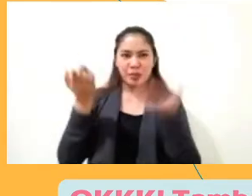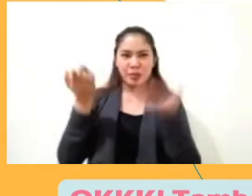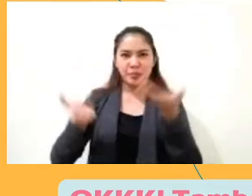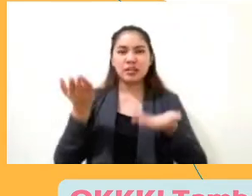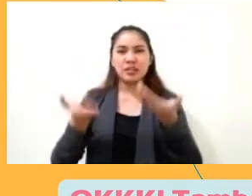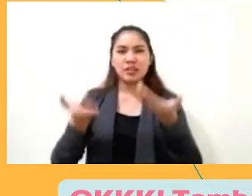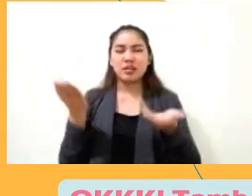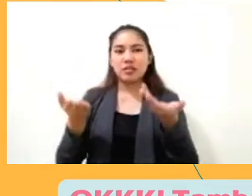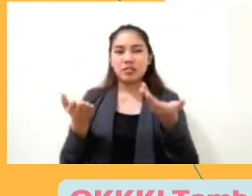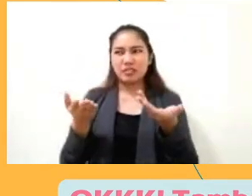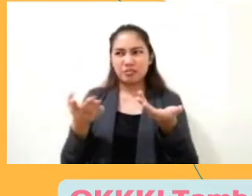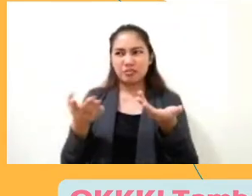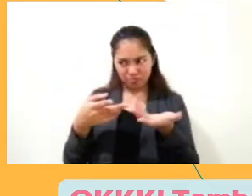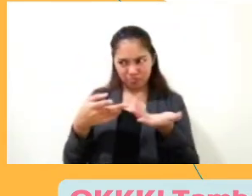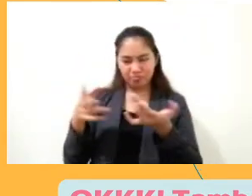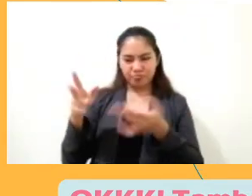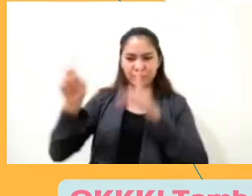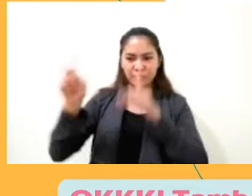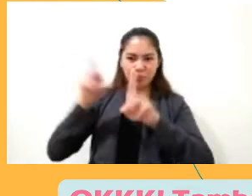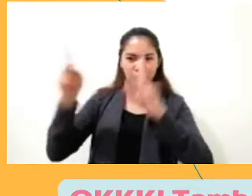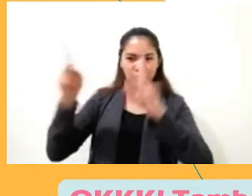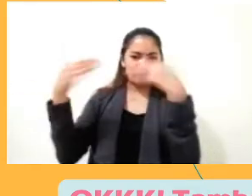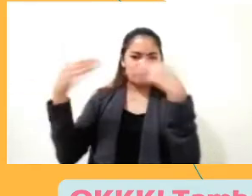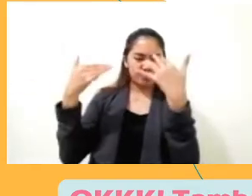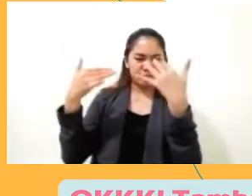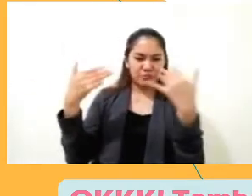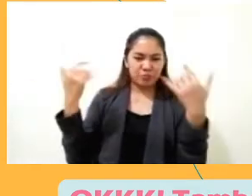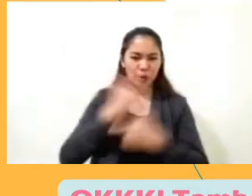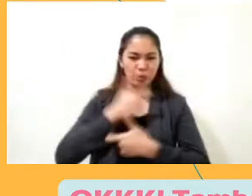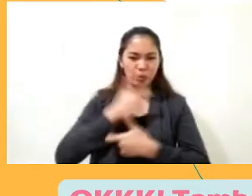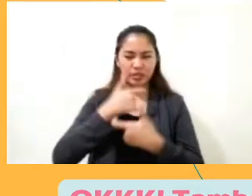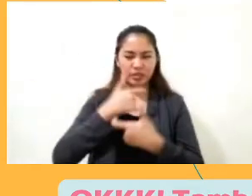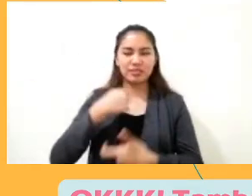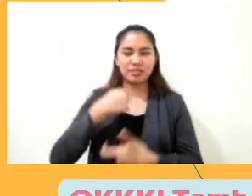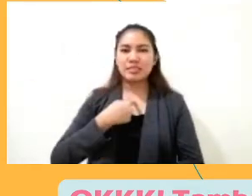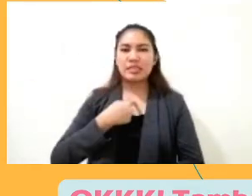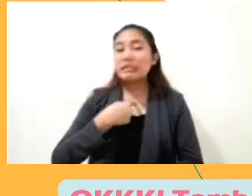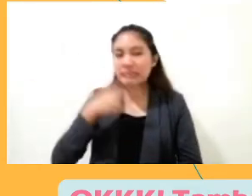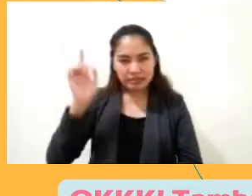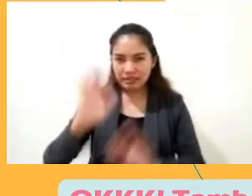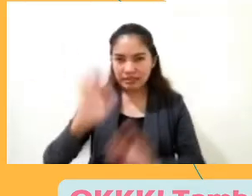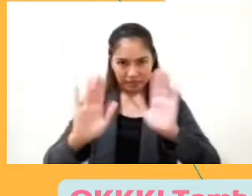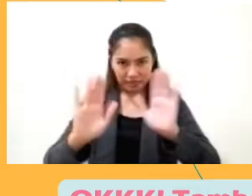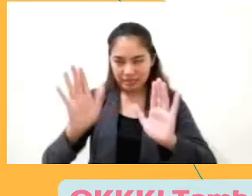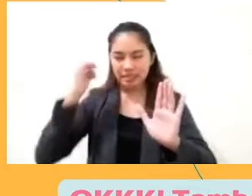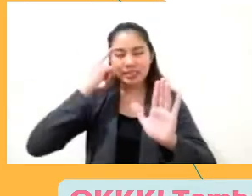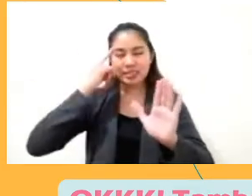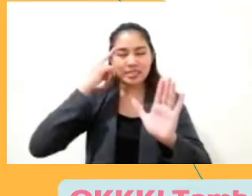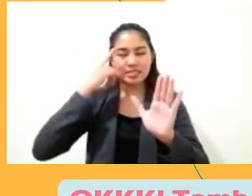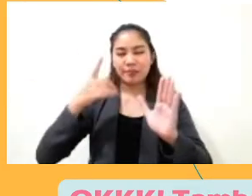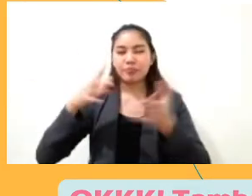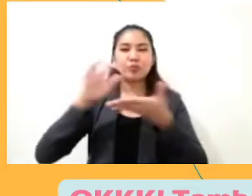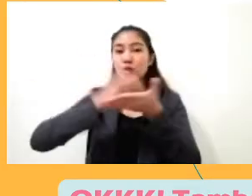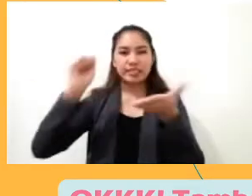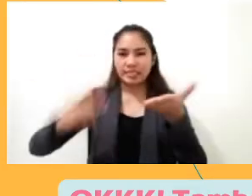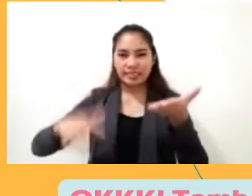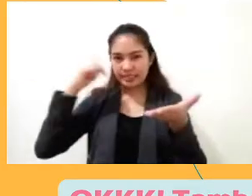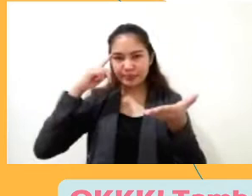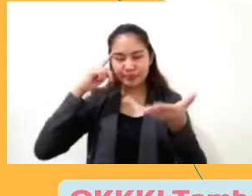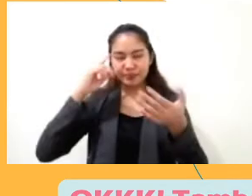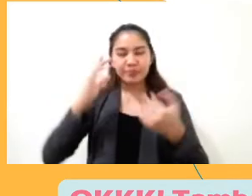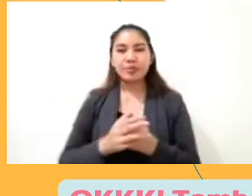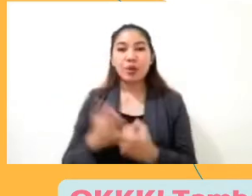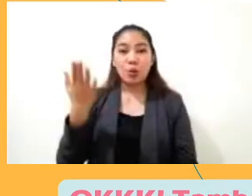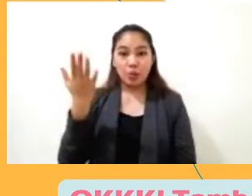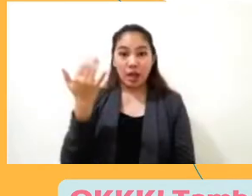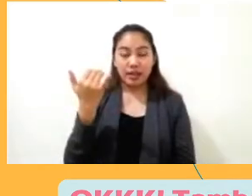or pinagtatawanan ako, huwag niyong isipin yun. Isipin niyo lang na yun ang